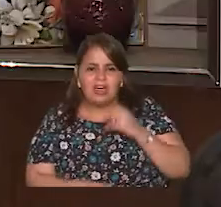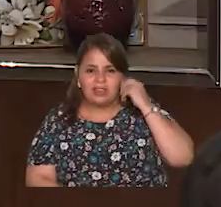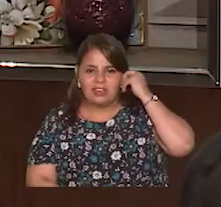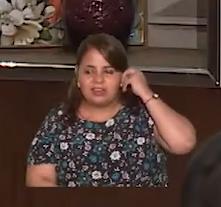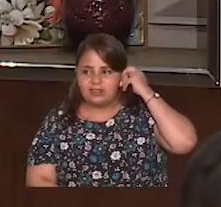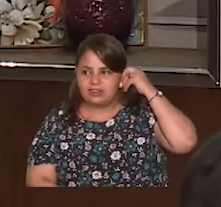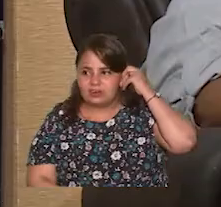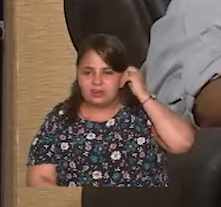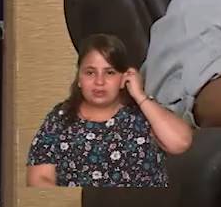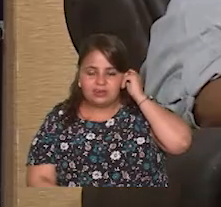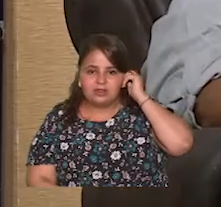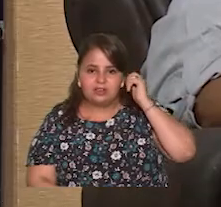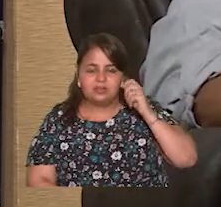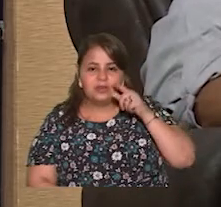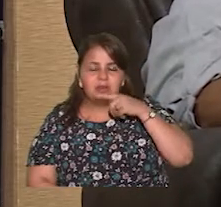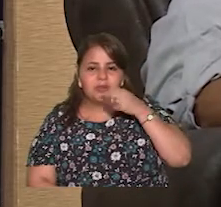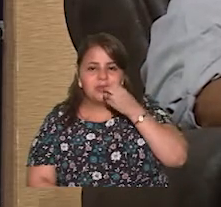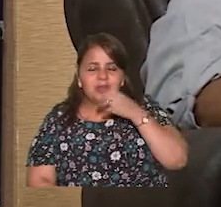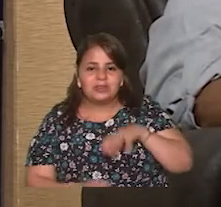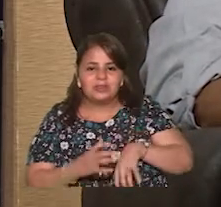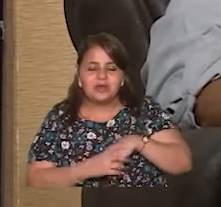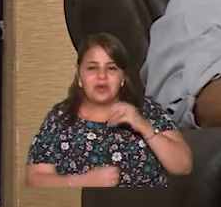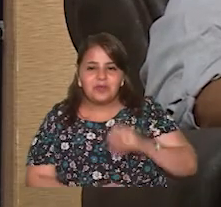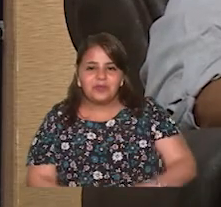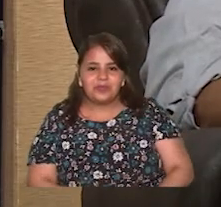دقايق تعمل اكل العيال بتاع تاني يوم الصبح ده حقيقي. يعني مثلا